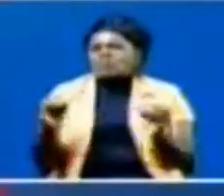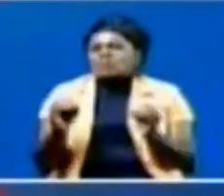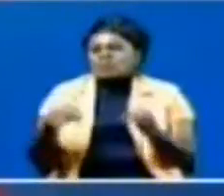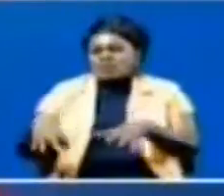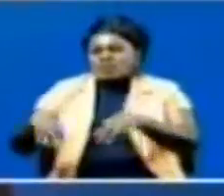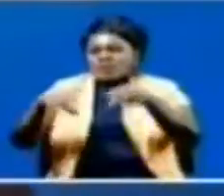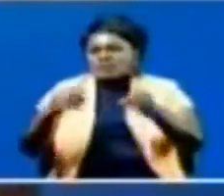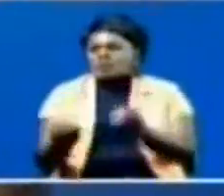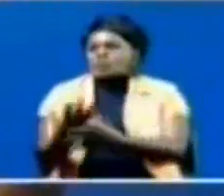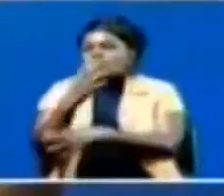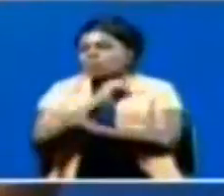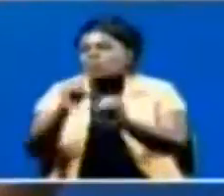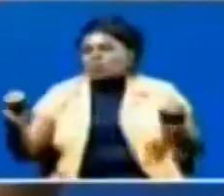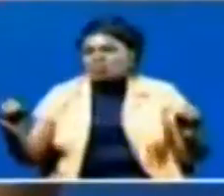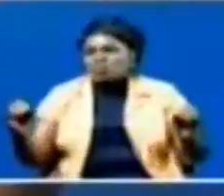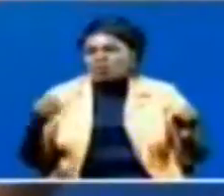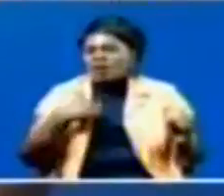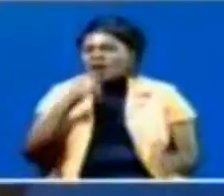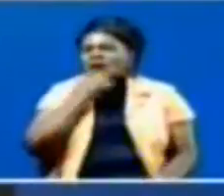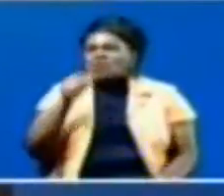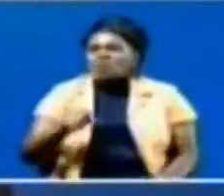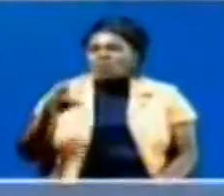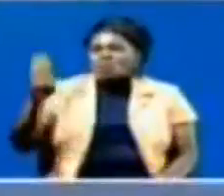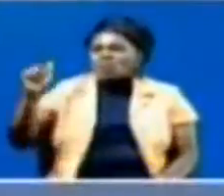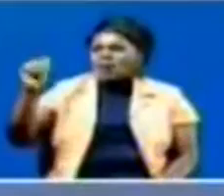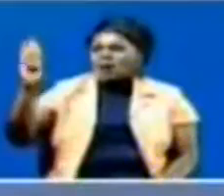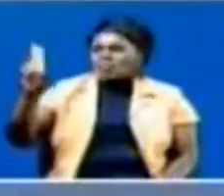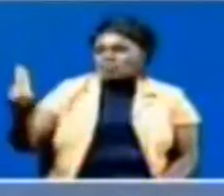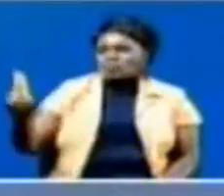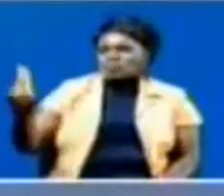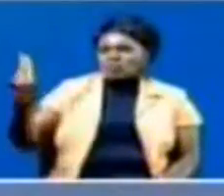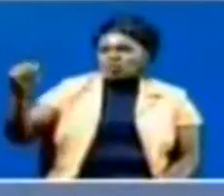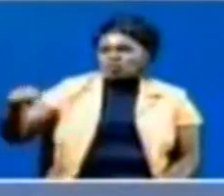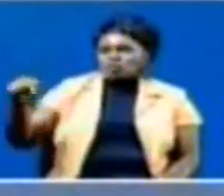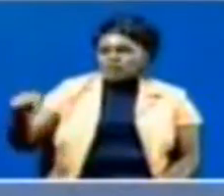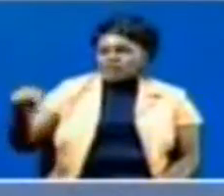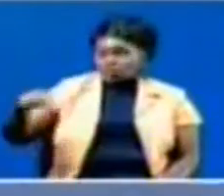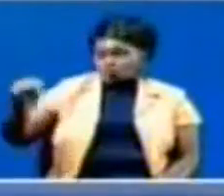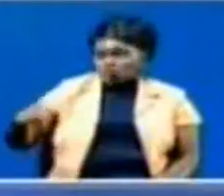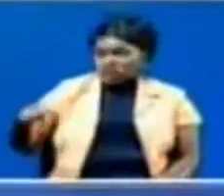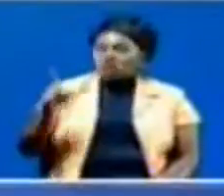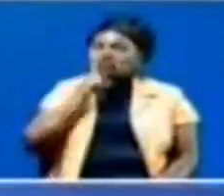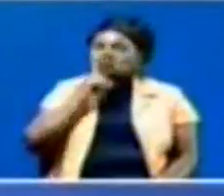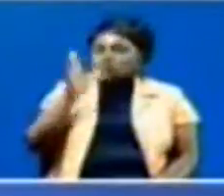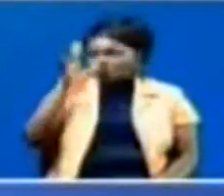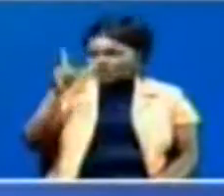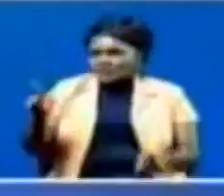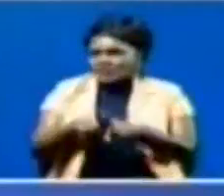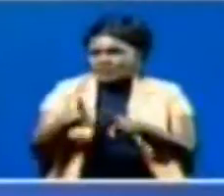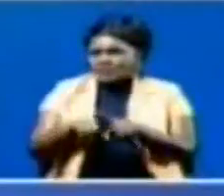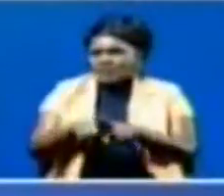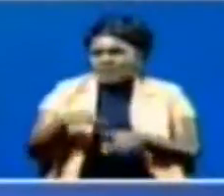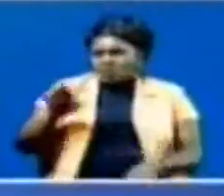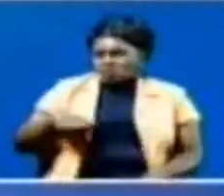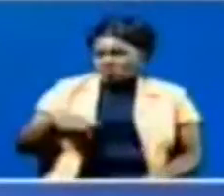nyasi hazimei. Mtazamaji niko naye babu akasiaka. Ameniambia kuwa leo ni leo asema kesho ni mwongo. Kazo naye leo anasema kuwa si